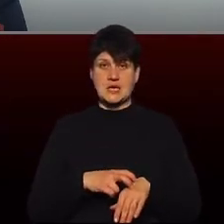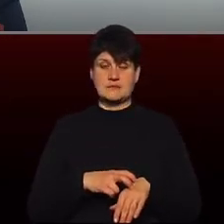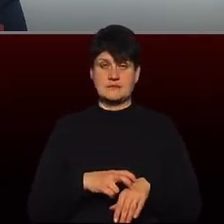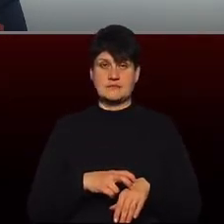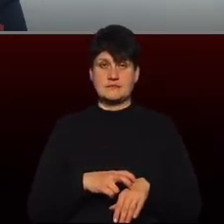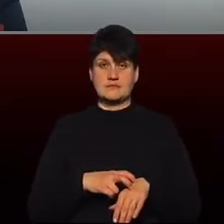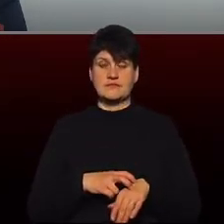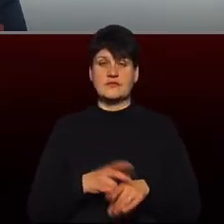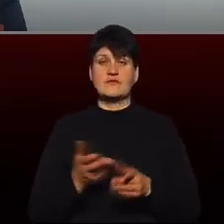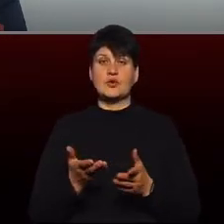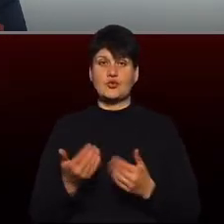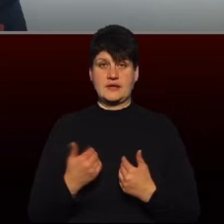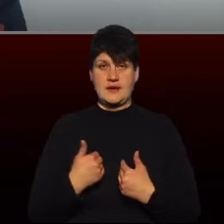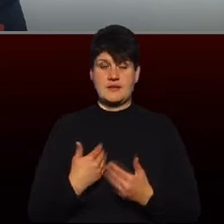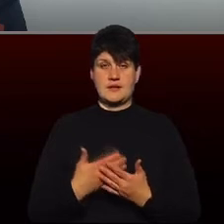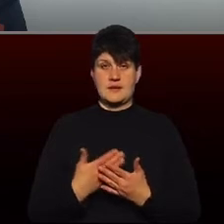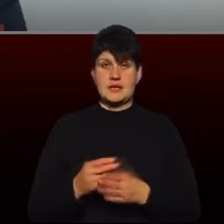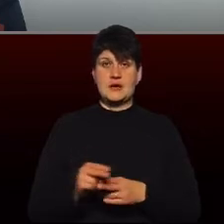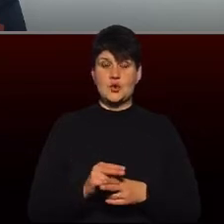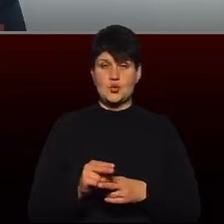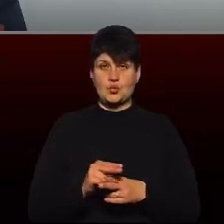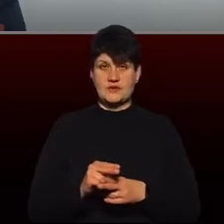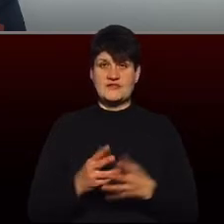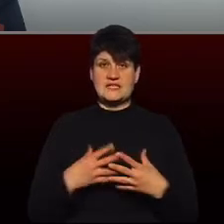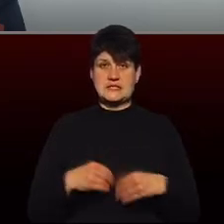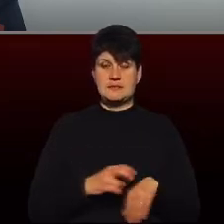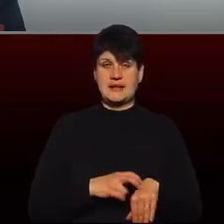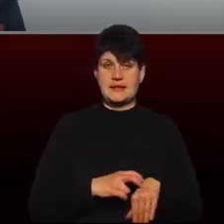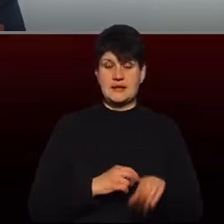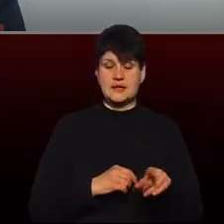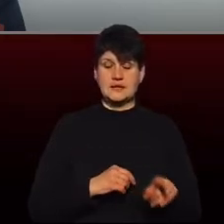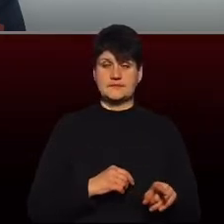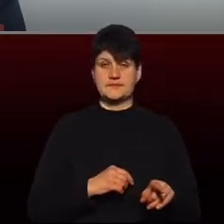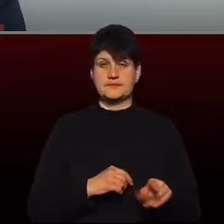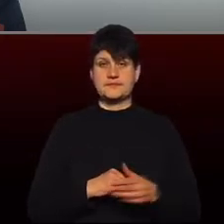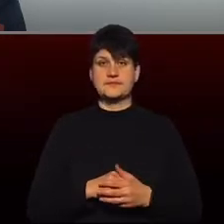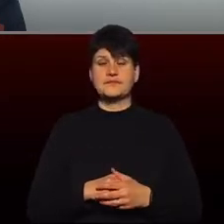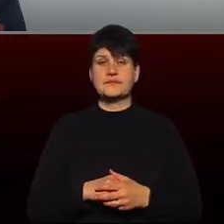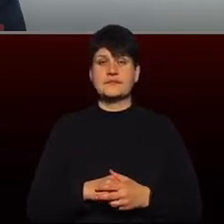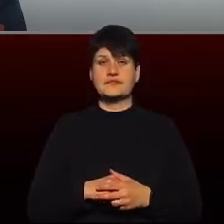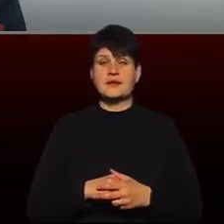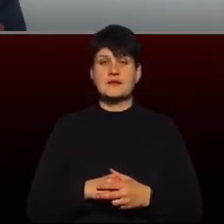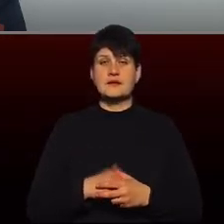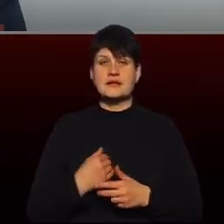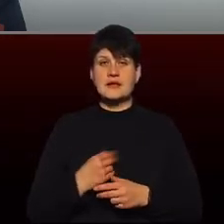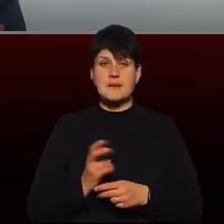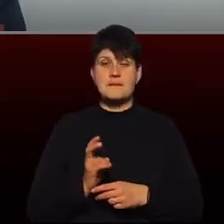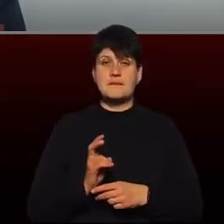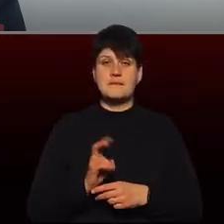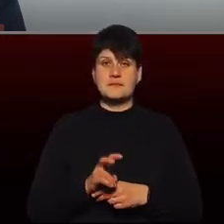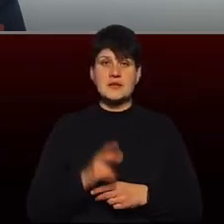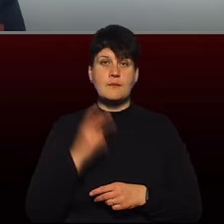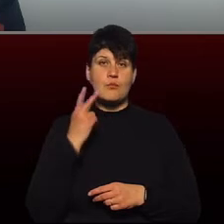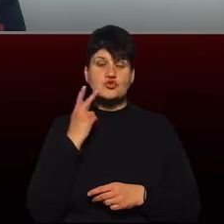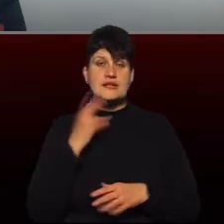якого я, наприклад, лікуюся, сімейний лікар, так, як до них не приходиш, їх постійно на місці